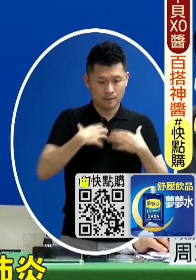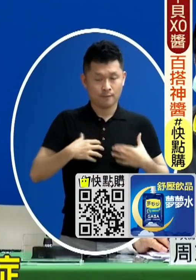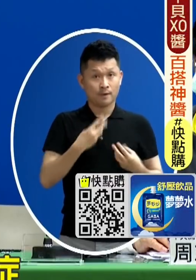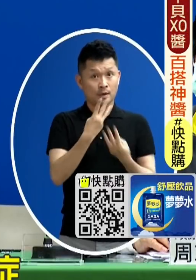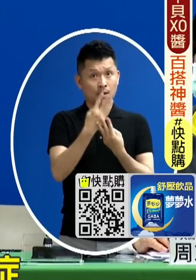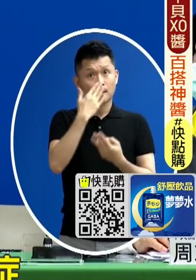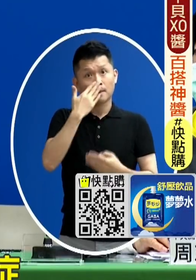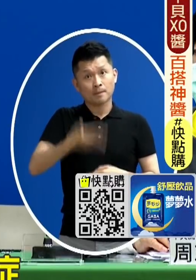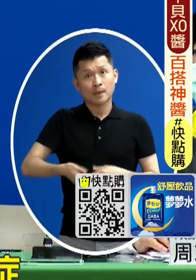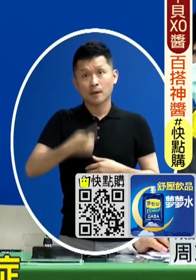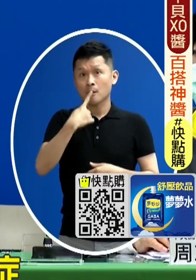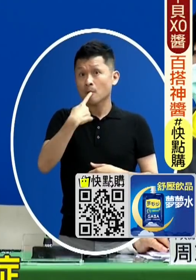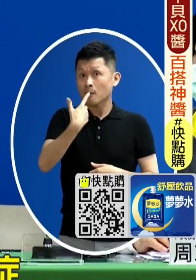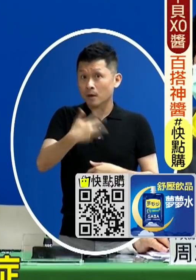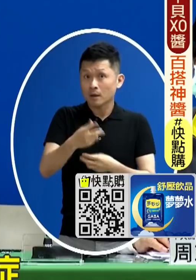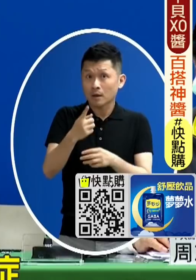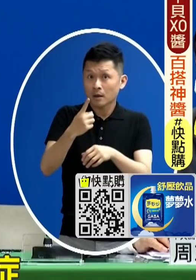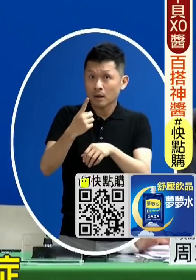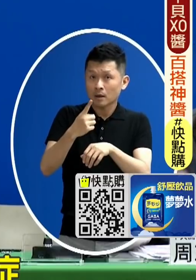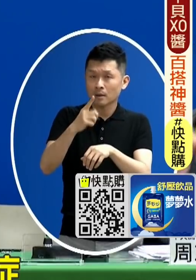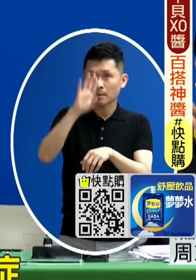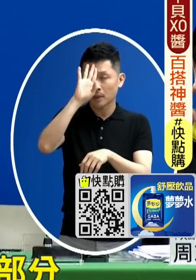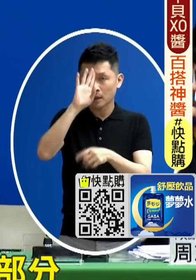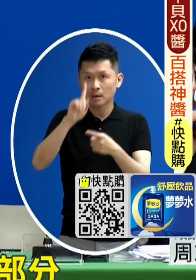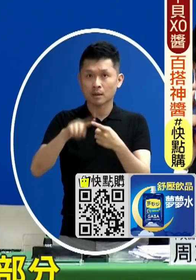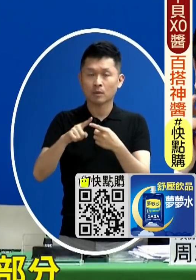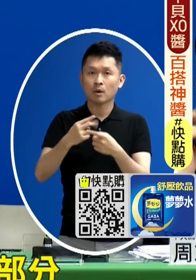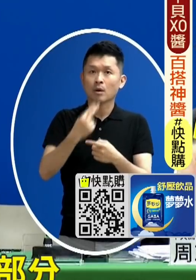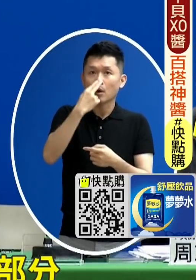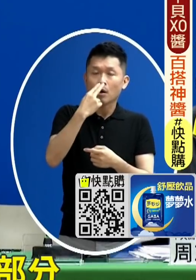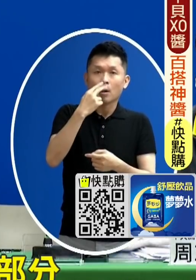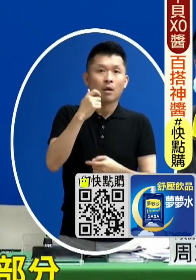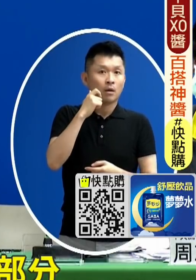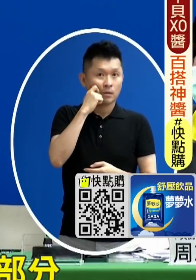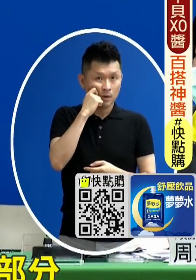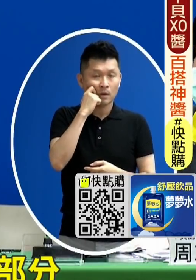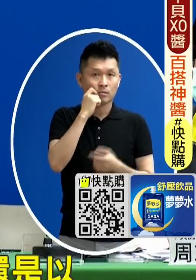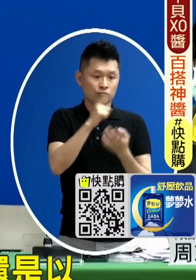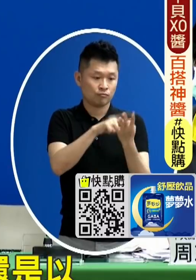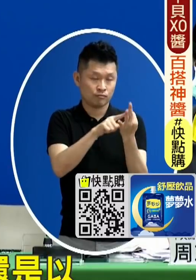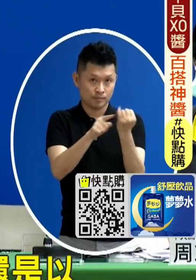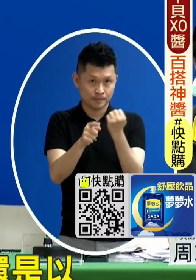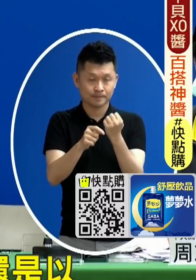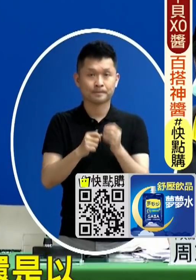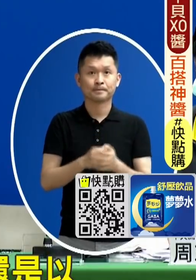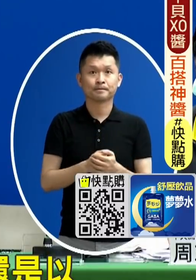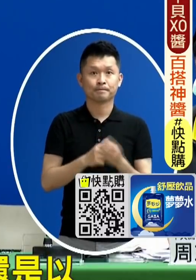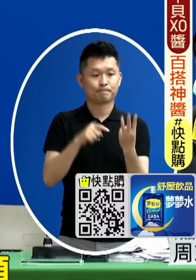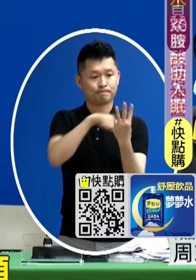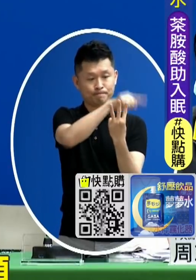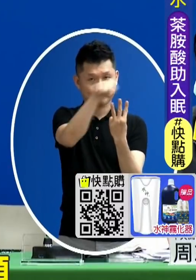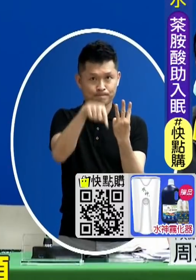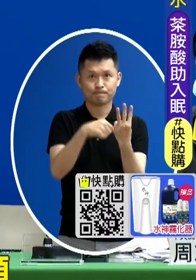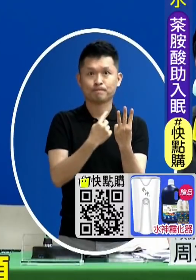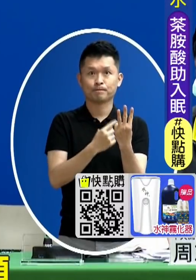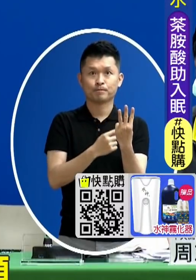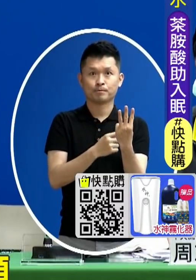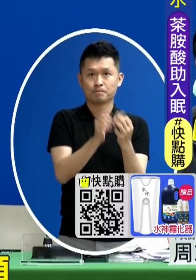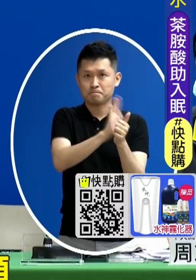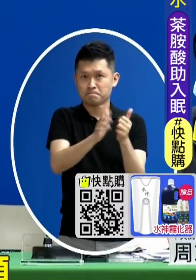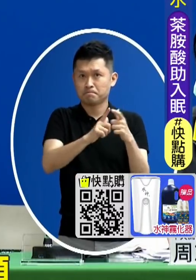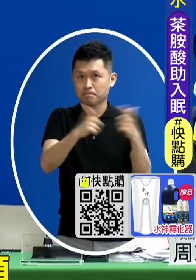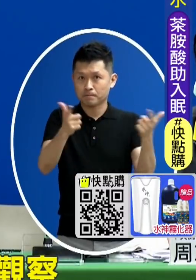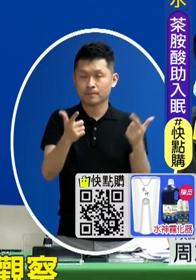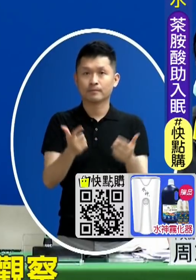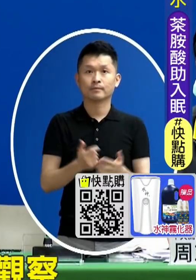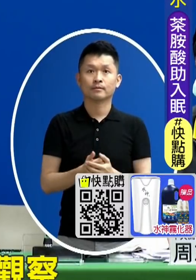跟这个败血性的这些败血症或败血性休克这个部分。所以在分类上我们还是以这3大类来做分